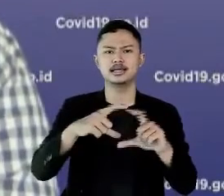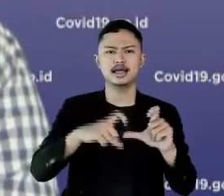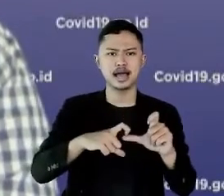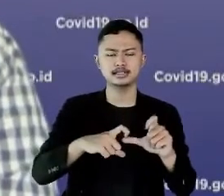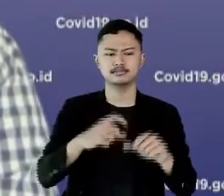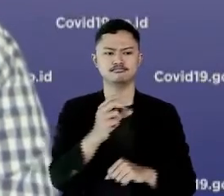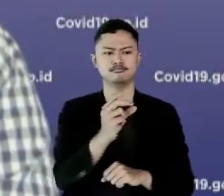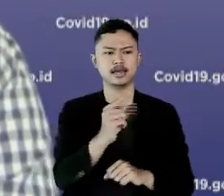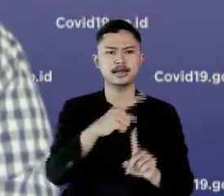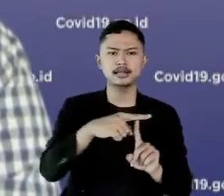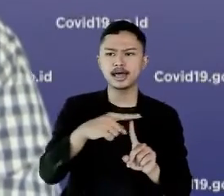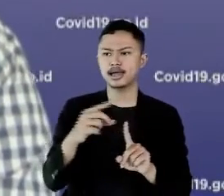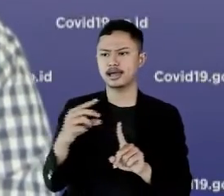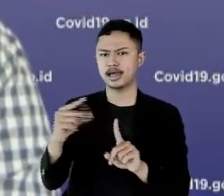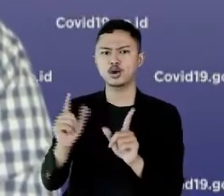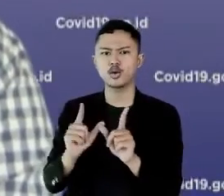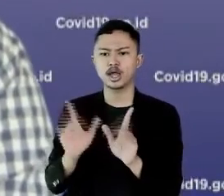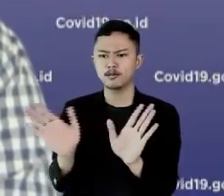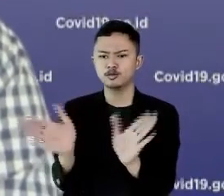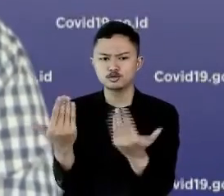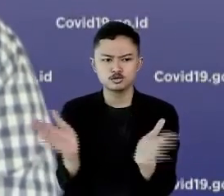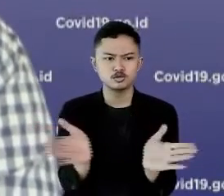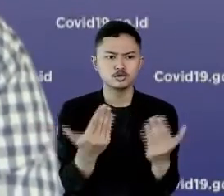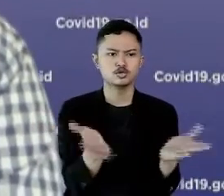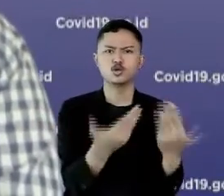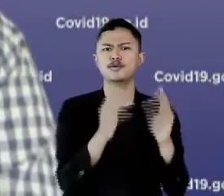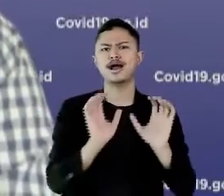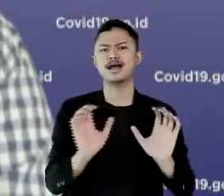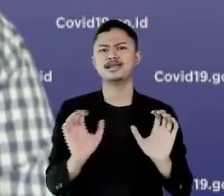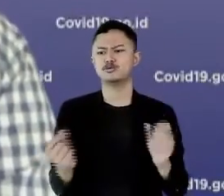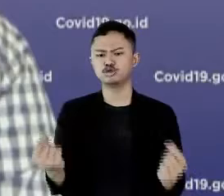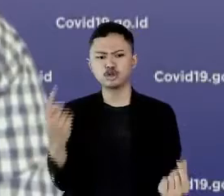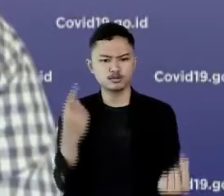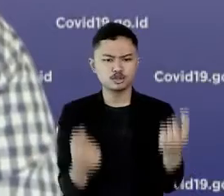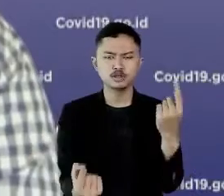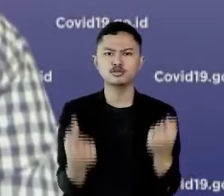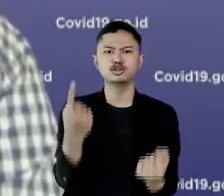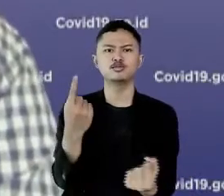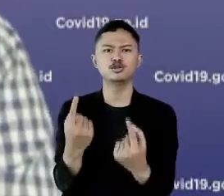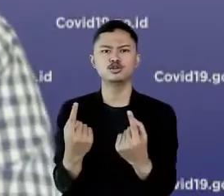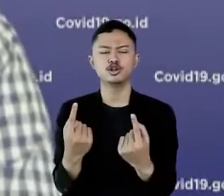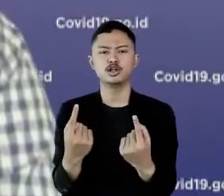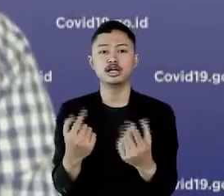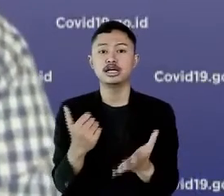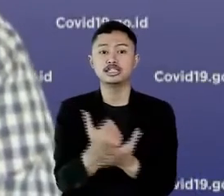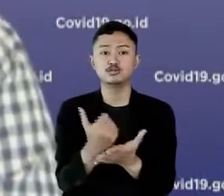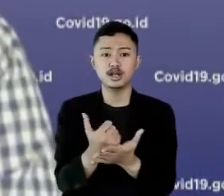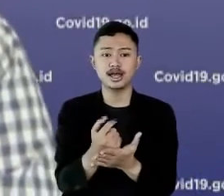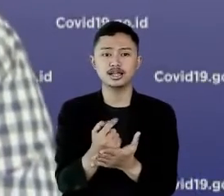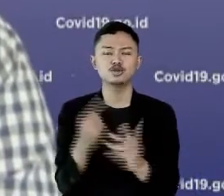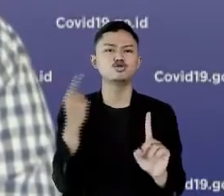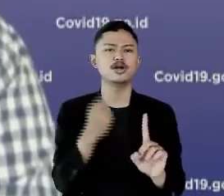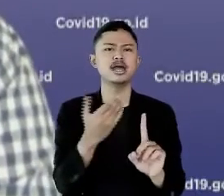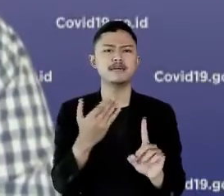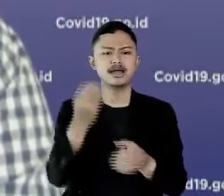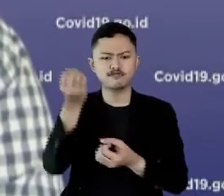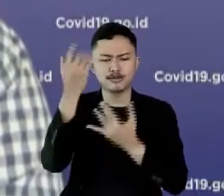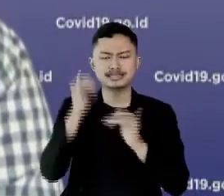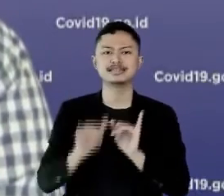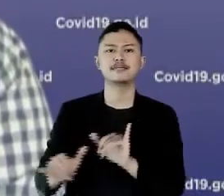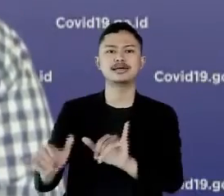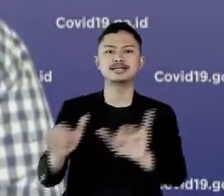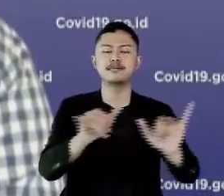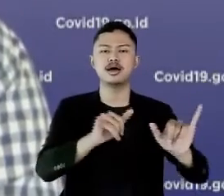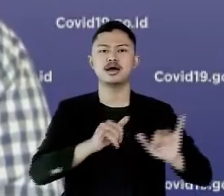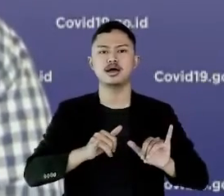bisa kita transformasikan pelan-pelan ya. Intinya adalah itu adalah satgas di mana kita saling mengingatkan di antara kita